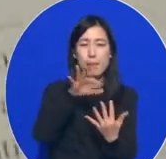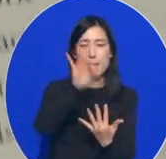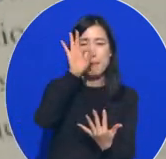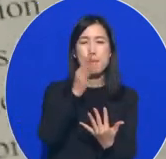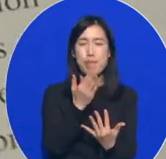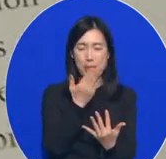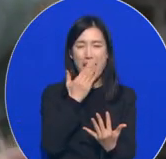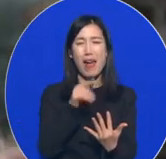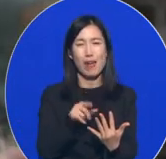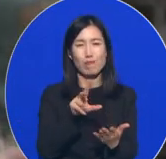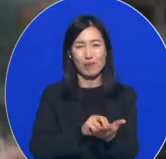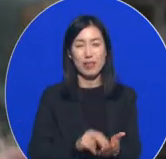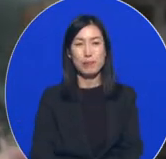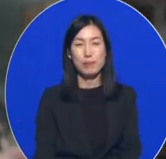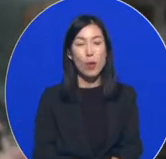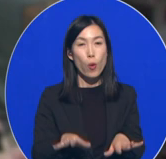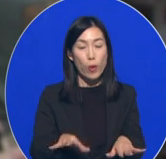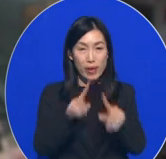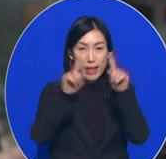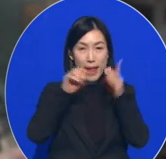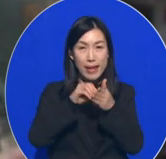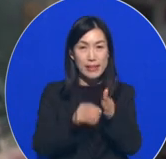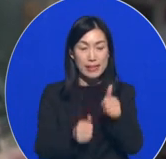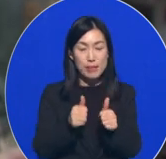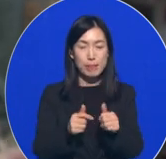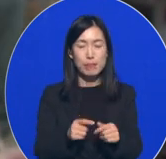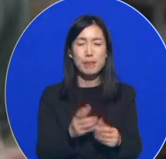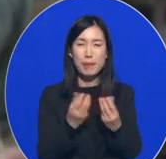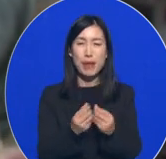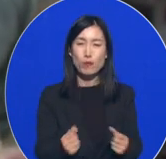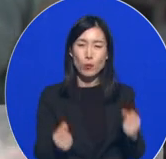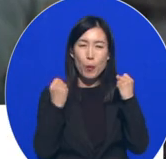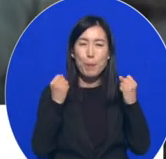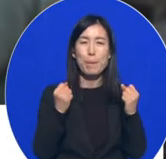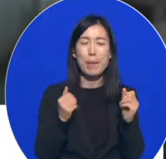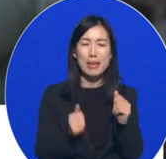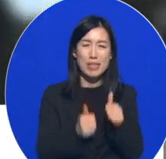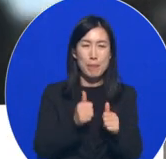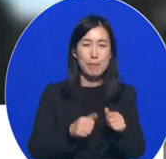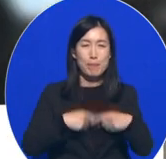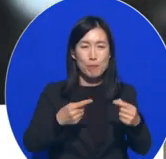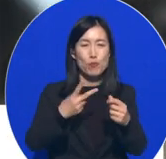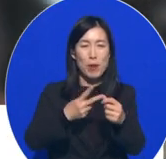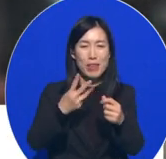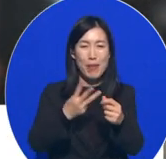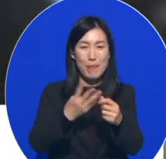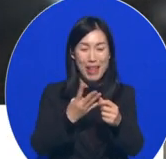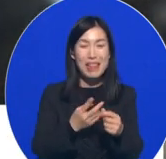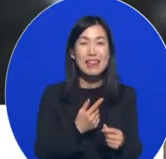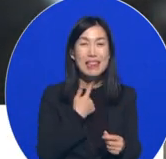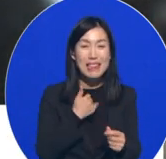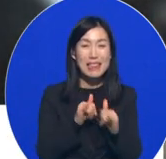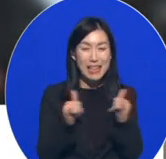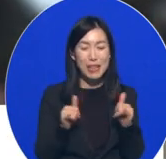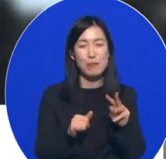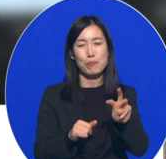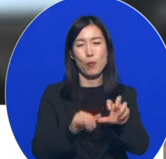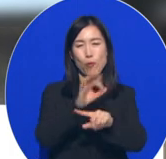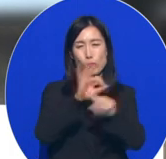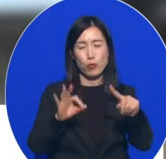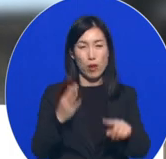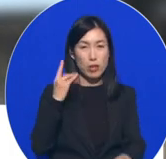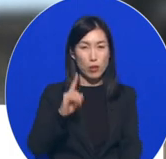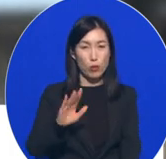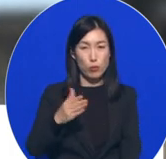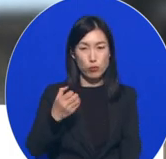확보했습니다 한편 올해 수능에서 졸업생 등 이른바 수생 응시 비중이 35% 1996년 이후